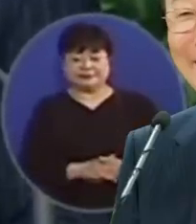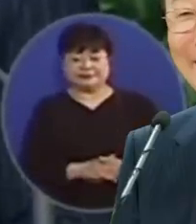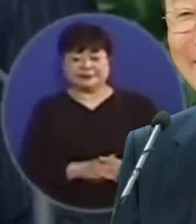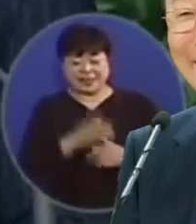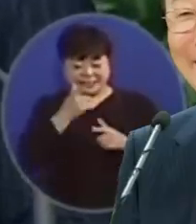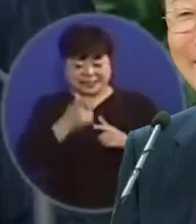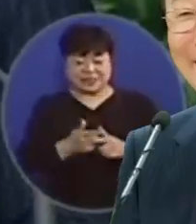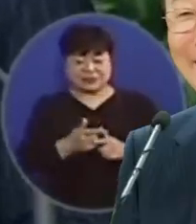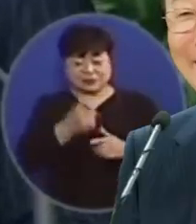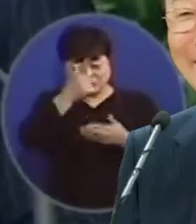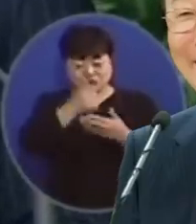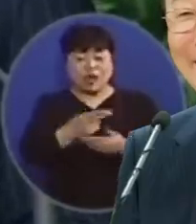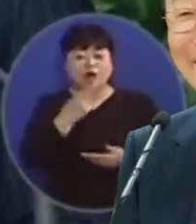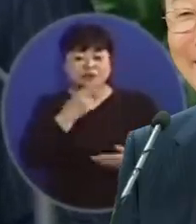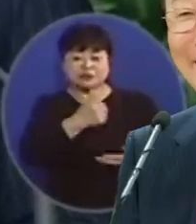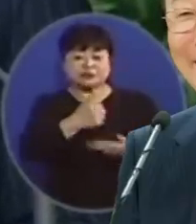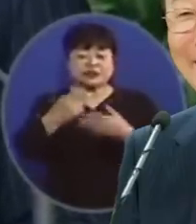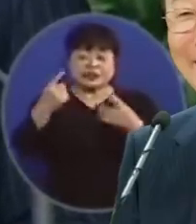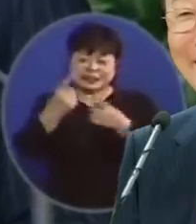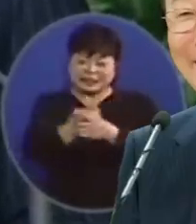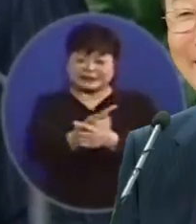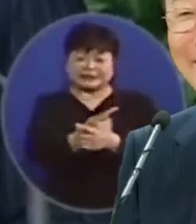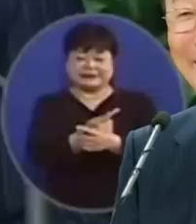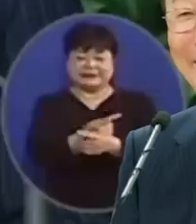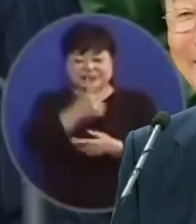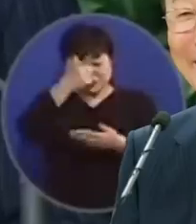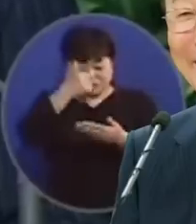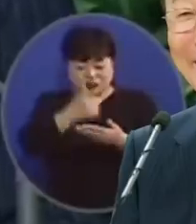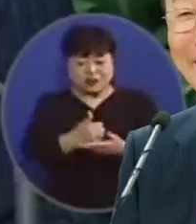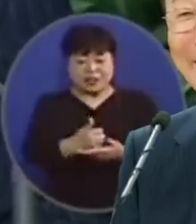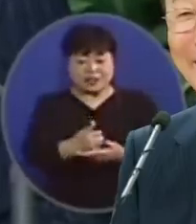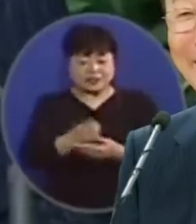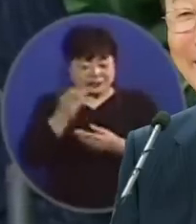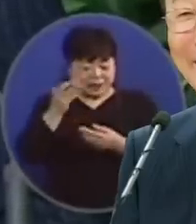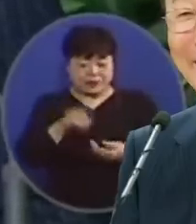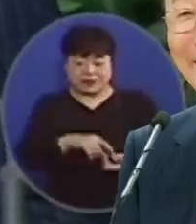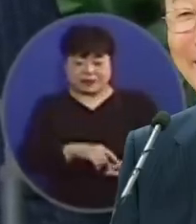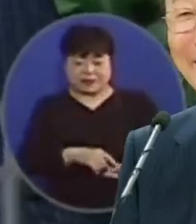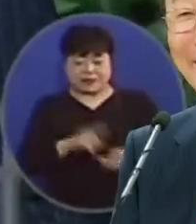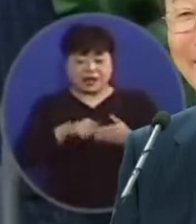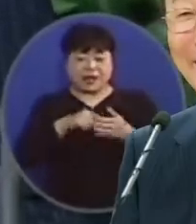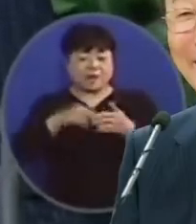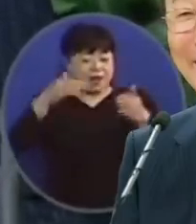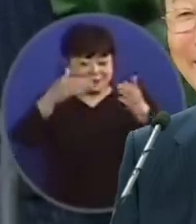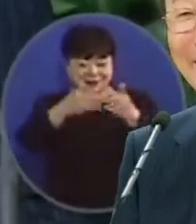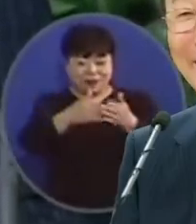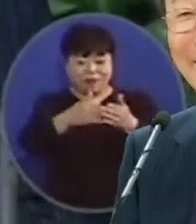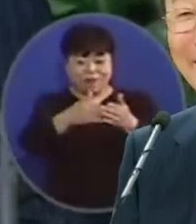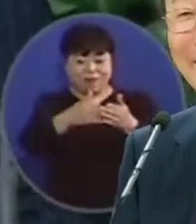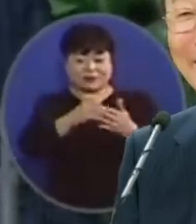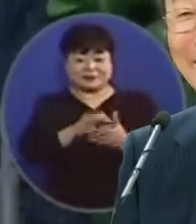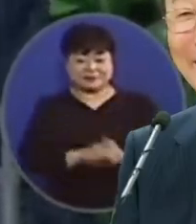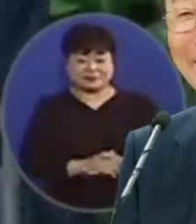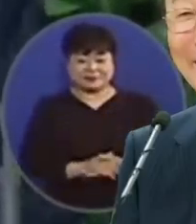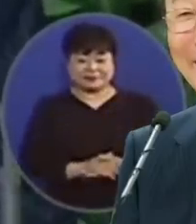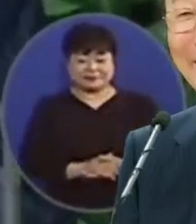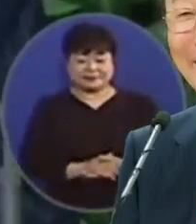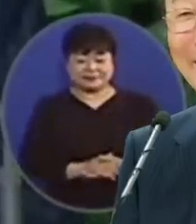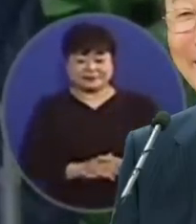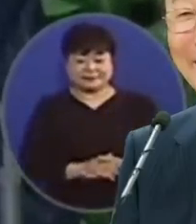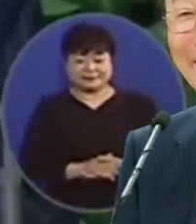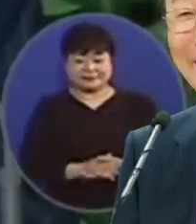그러나 예수님은 죄가 없으신 분이 우리 대신해서 죄를 사흘 만에 다 청산하시고 그